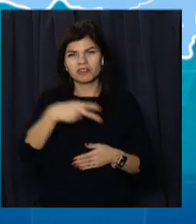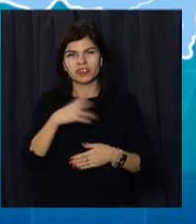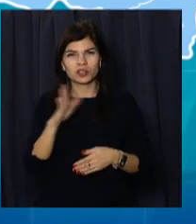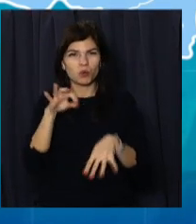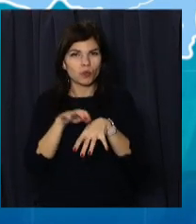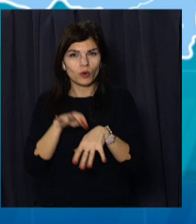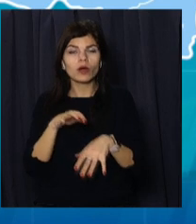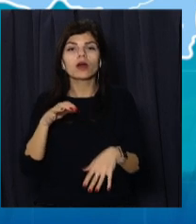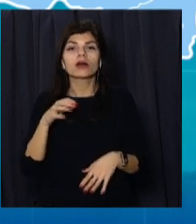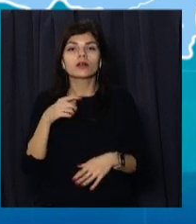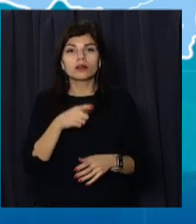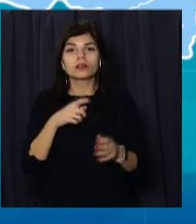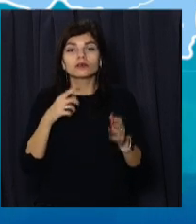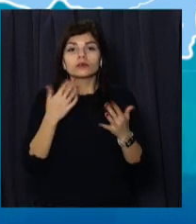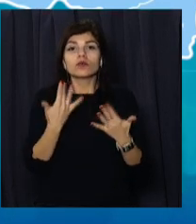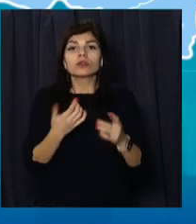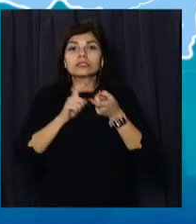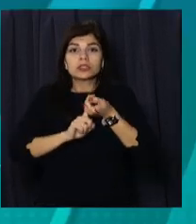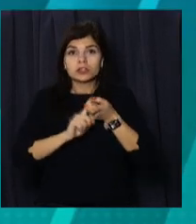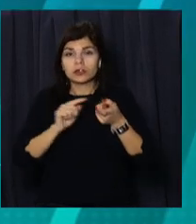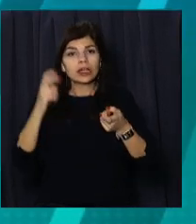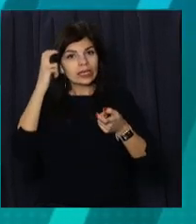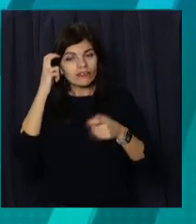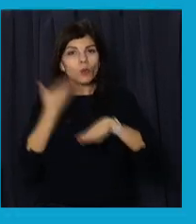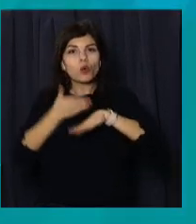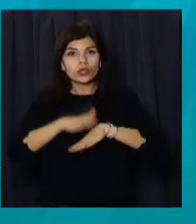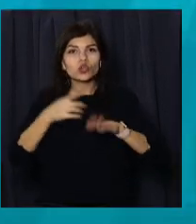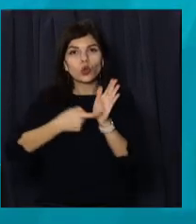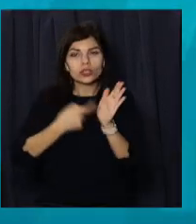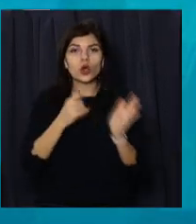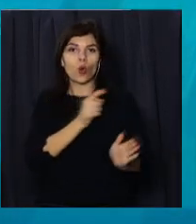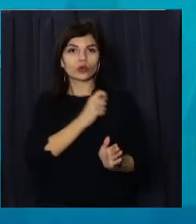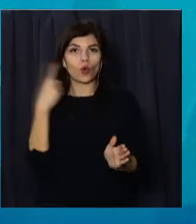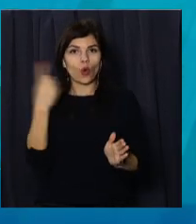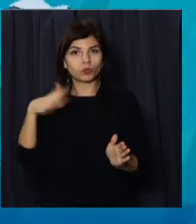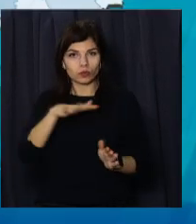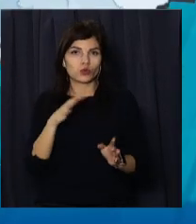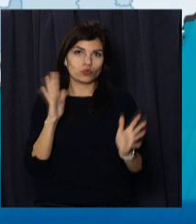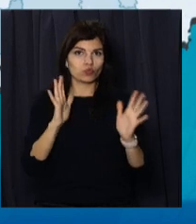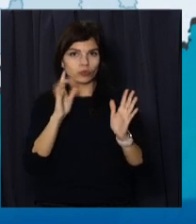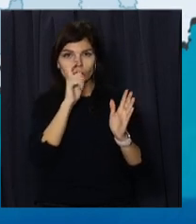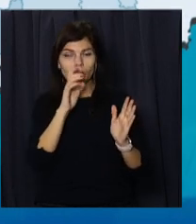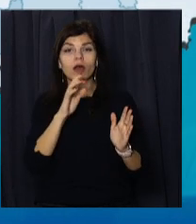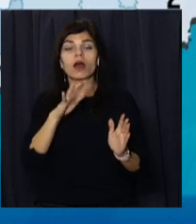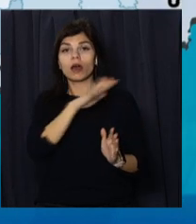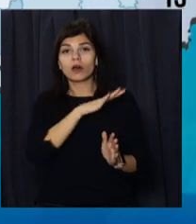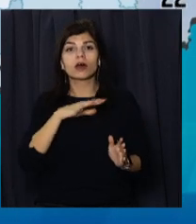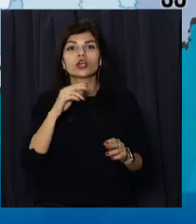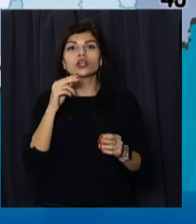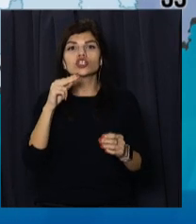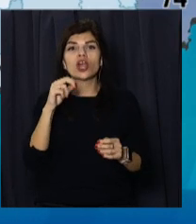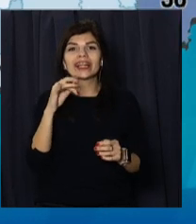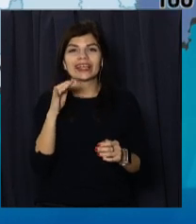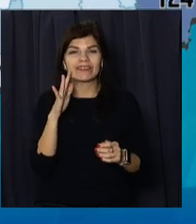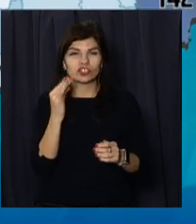практично 2 тисячі хворих. В антилідерах за кількістю нових заражених – столиця, Полтавська, Донецька і Одеська області. При цьому на Чернігівщині